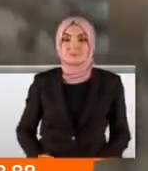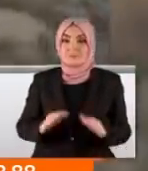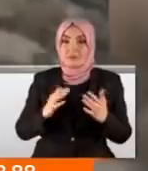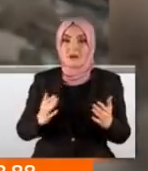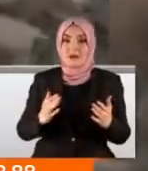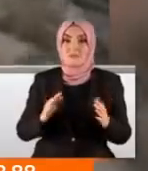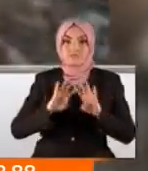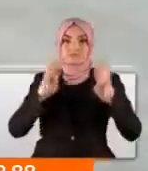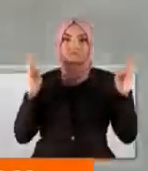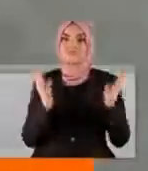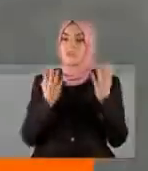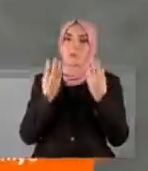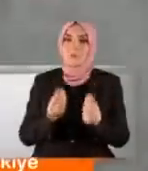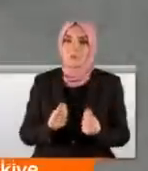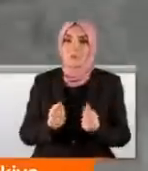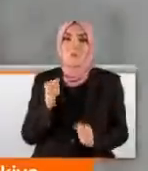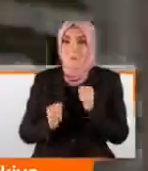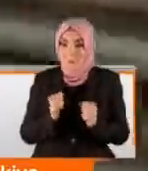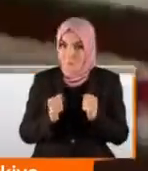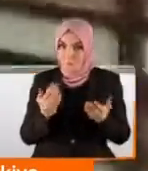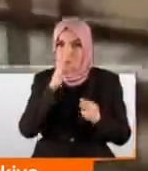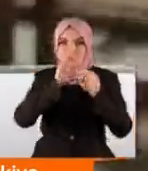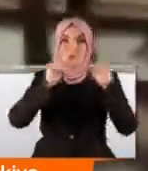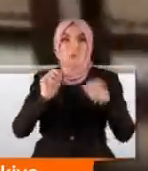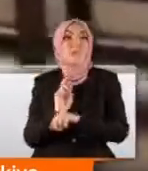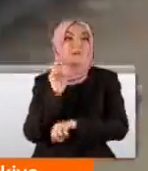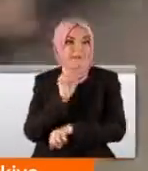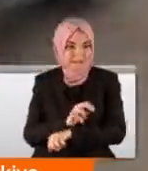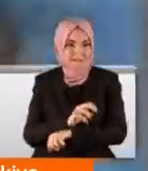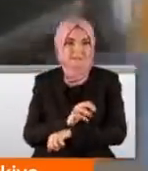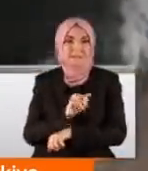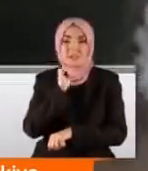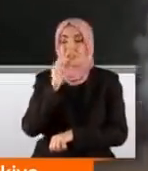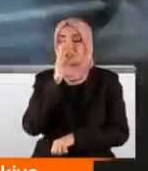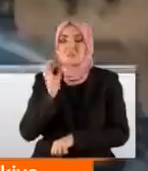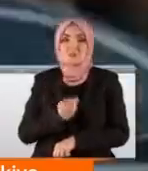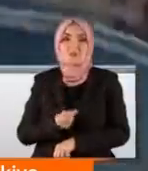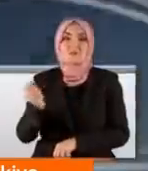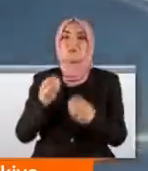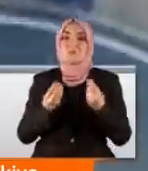Ancak etrafları sarılmıştı. Koşsalar da camdan atlasalar da kimse kaçamadı. Gel, gel!